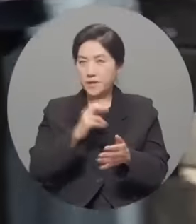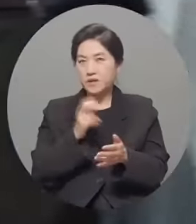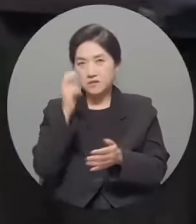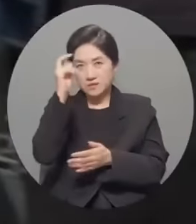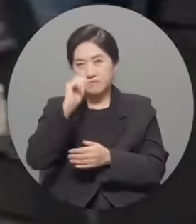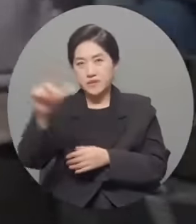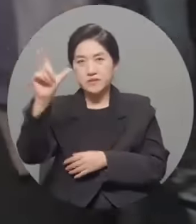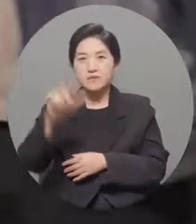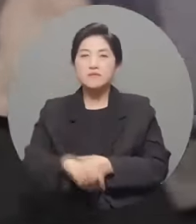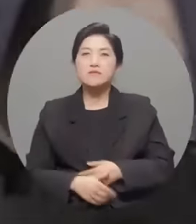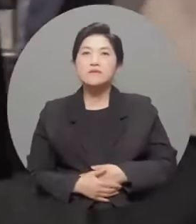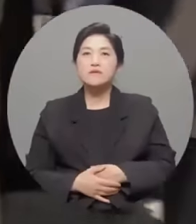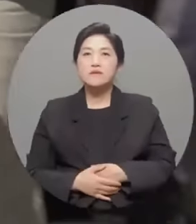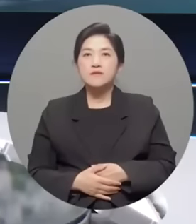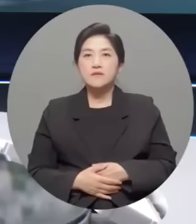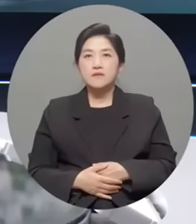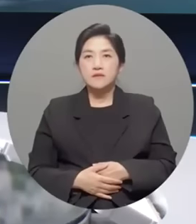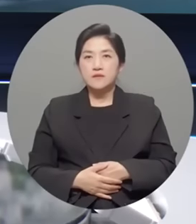뉴스 조희원입니다.